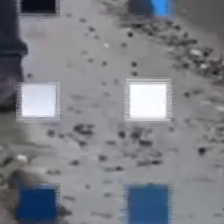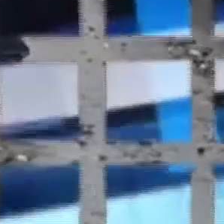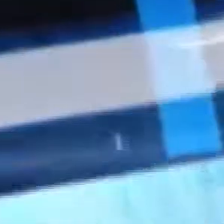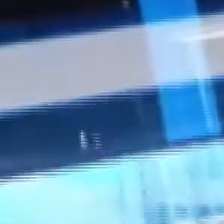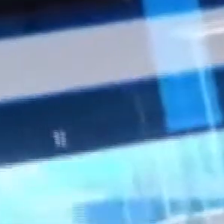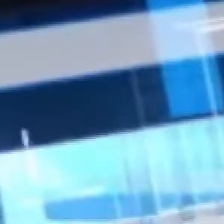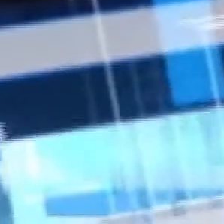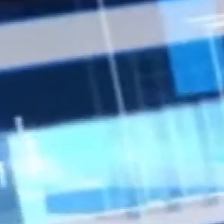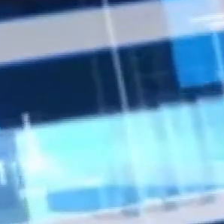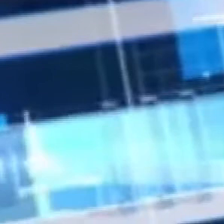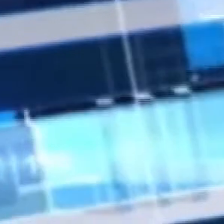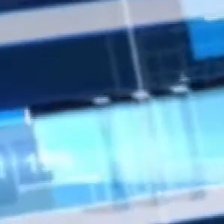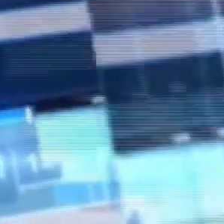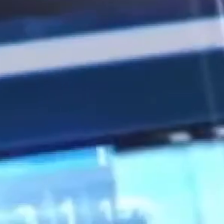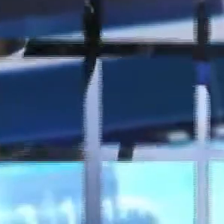объекта.